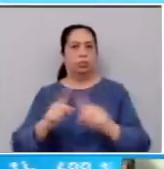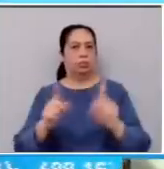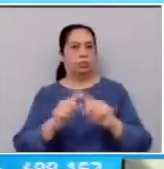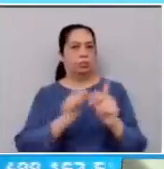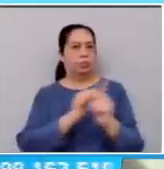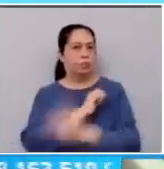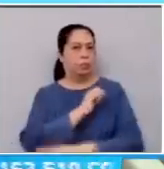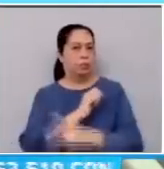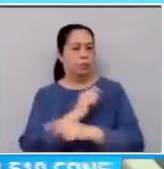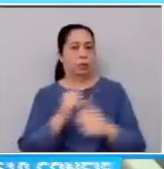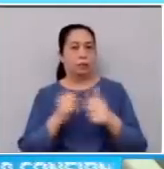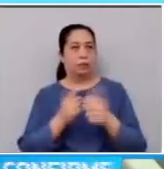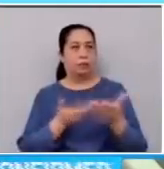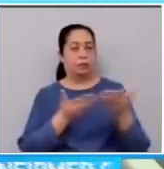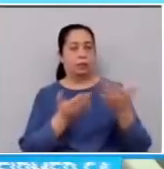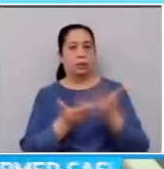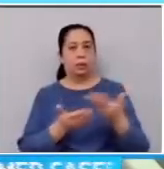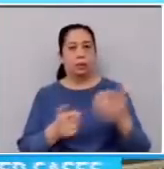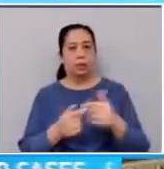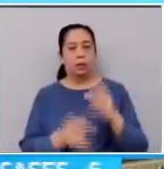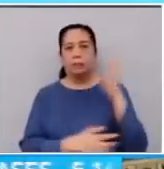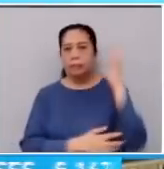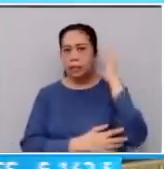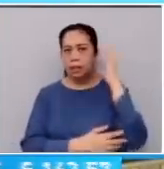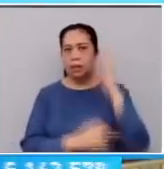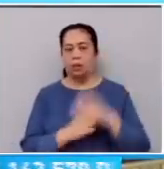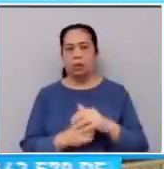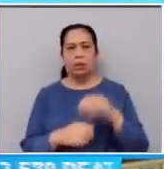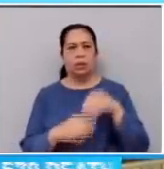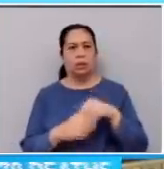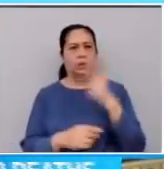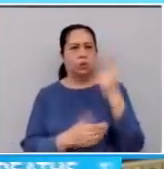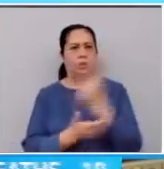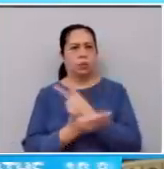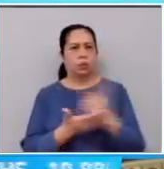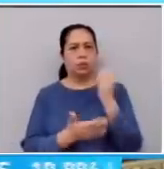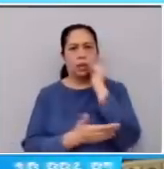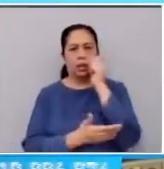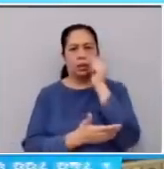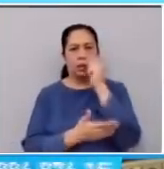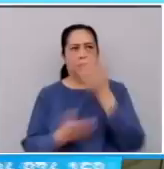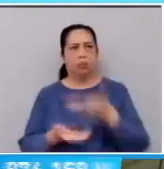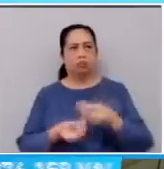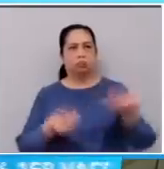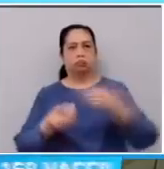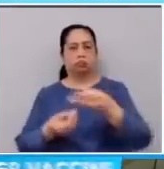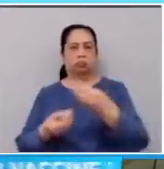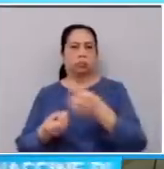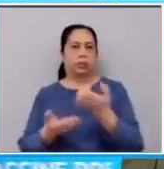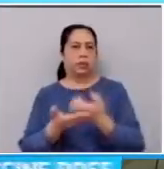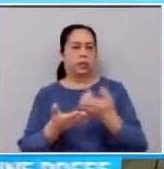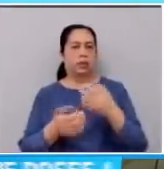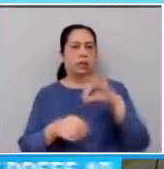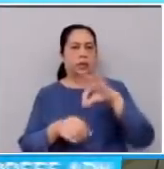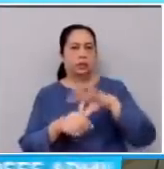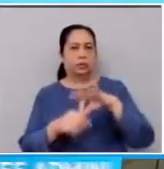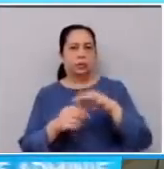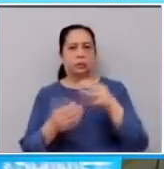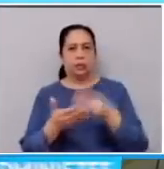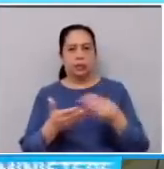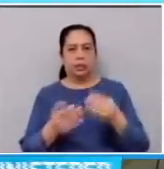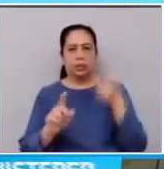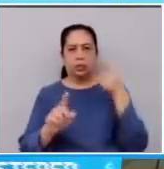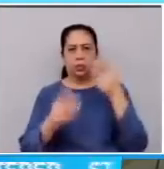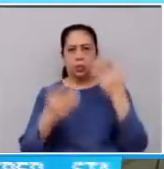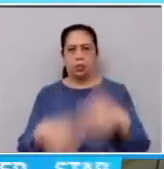Uunahing hatiran ng mga kagamitan ang Mindanao. Sa loob ng 2 linggo, araw-araw magde-dispatch ng mga election materials ang COMELEC. Target nila itong matapos